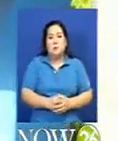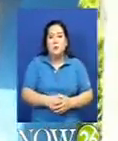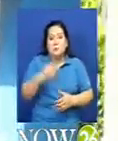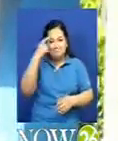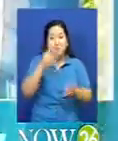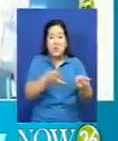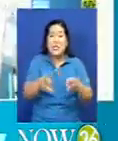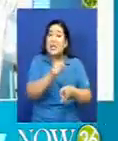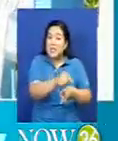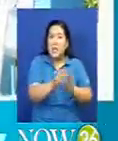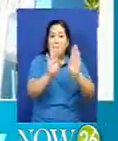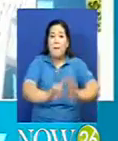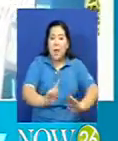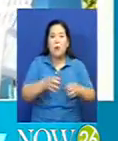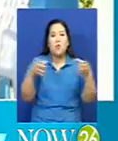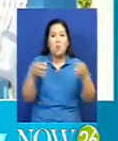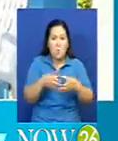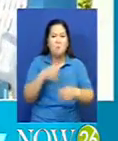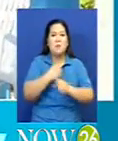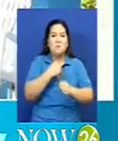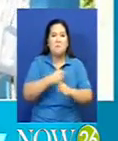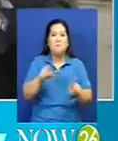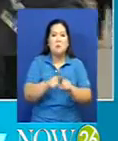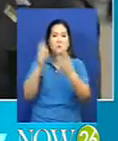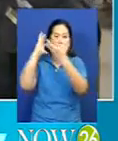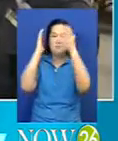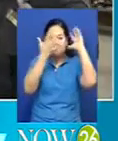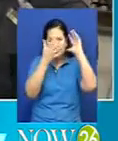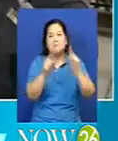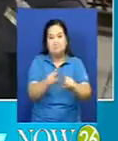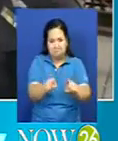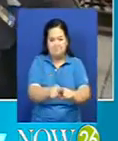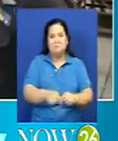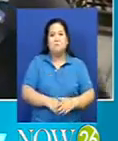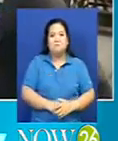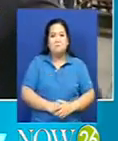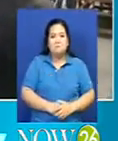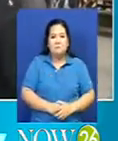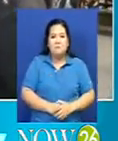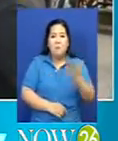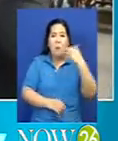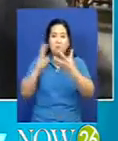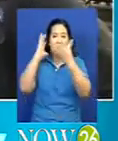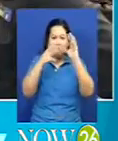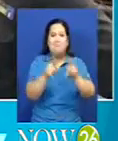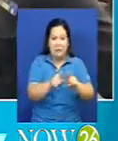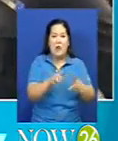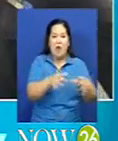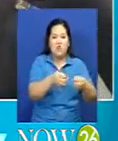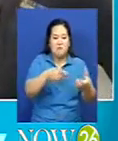ซึ่งลักษณะแบบนี้ในกลุ่มที่ระเบิดสีแยกน่าจะผสมด้วยอะไรค่ะนี่ก็อาจจะต้องไปดูแล้วค่ะว่าจะสาวไปลึกขนาดไหนแล้วก็